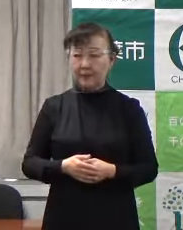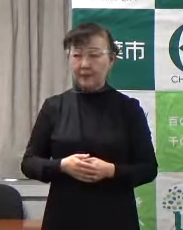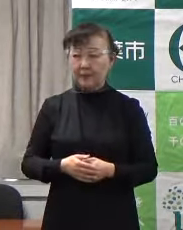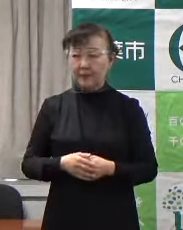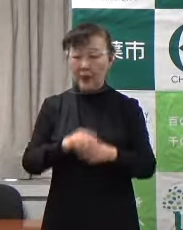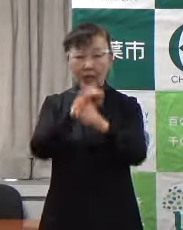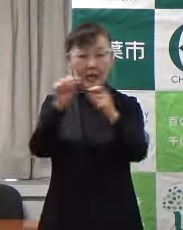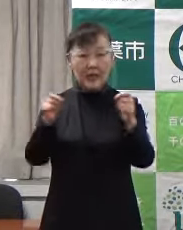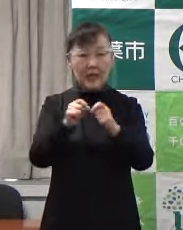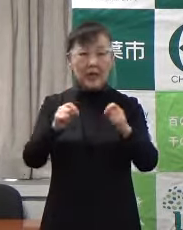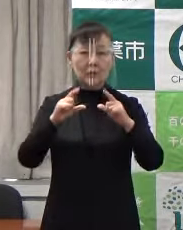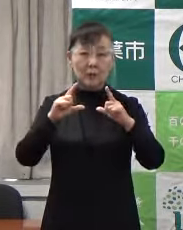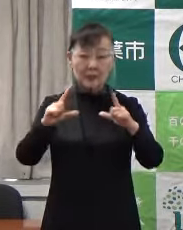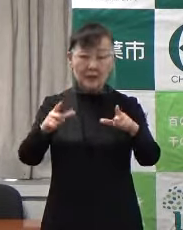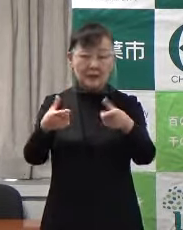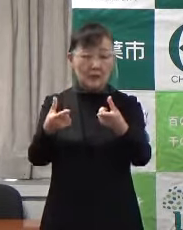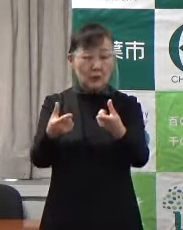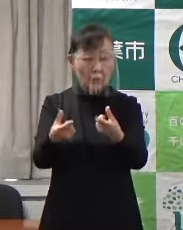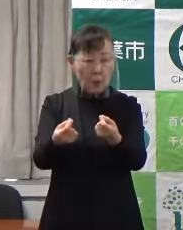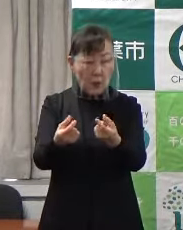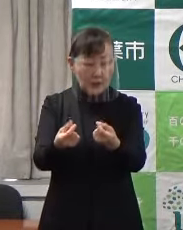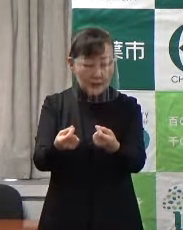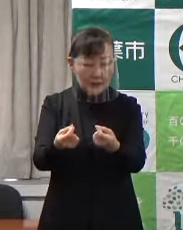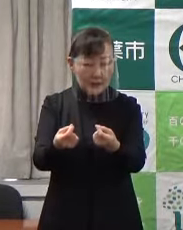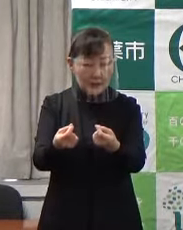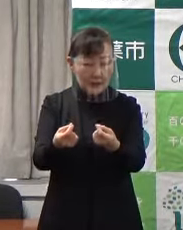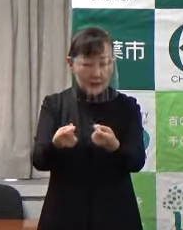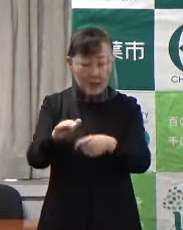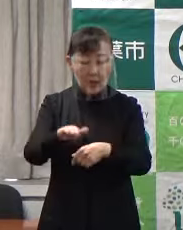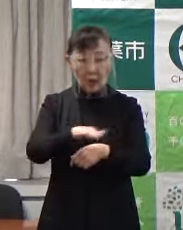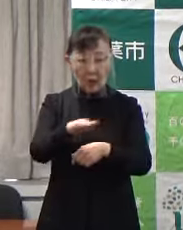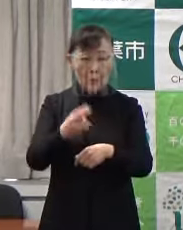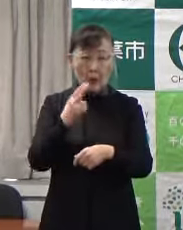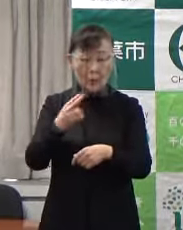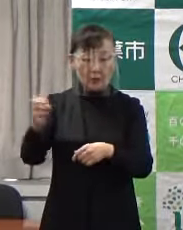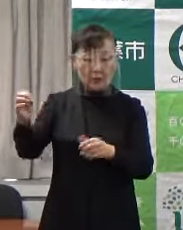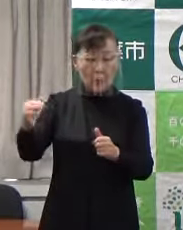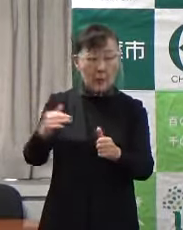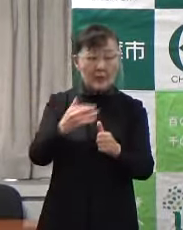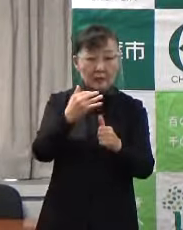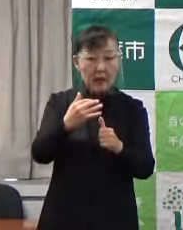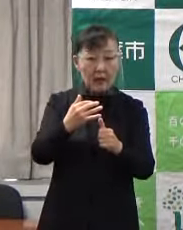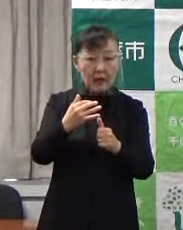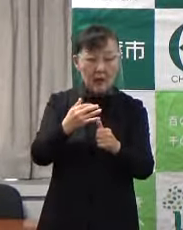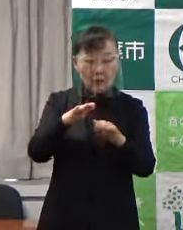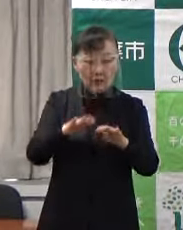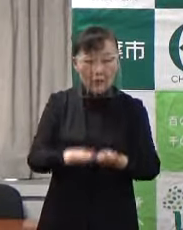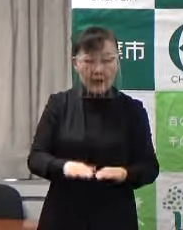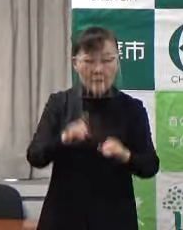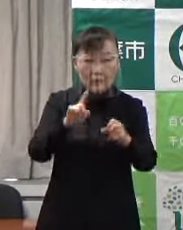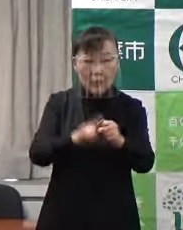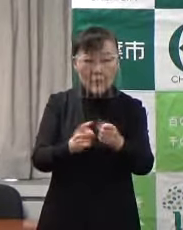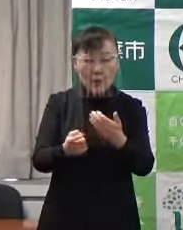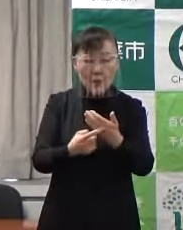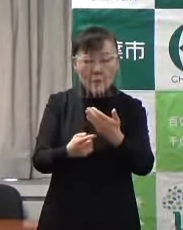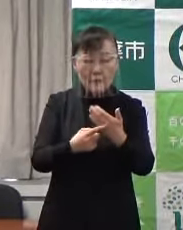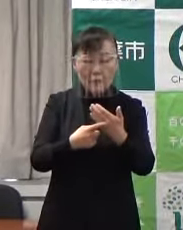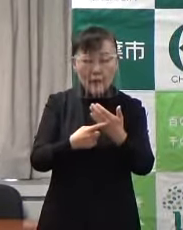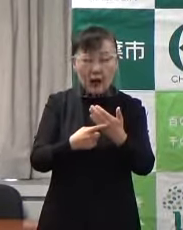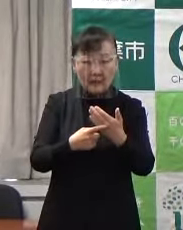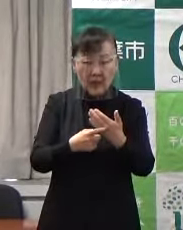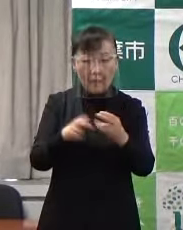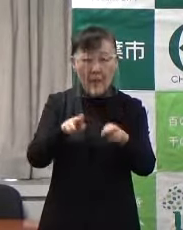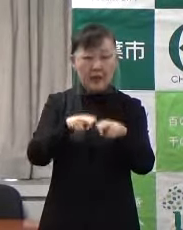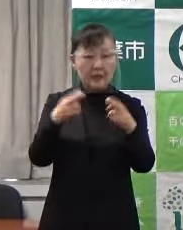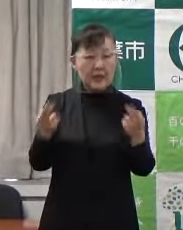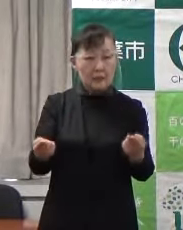はい、 あのお知らせとともに、子どもの児童喫煙を避けるため のポイントなどを書いたリフレ